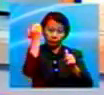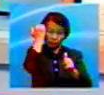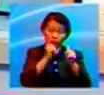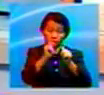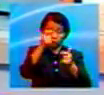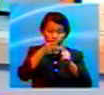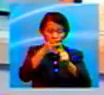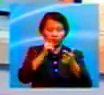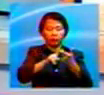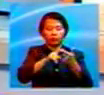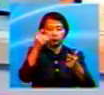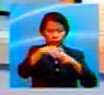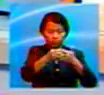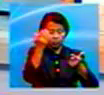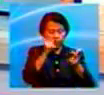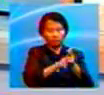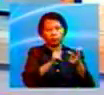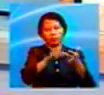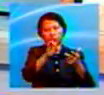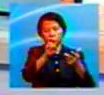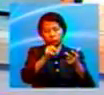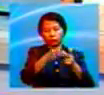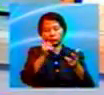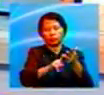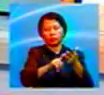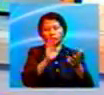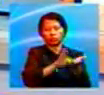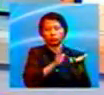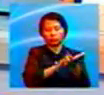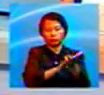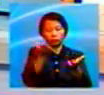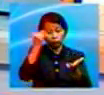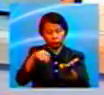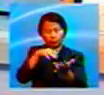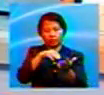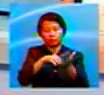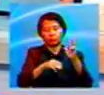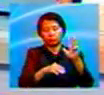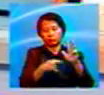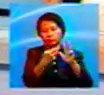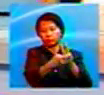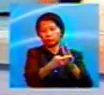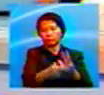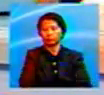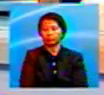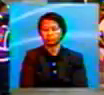Pulau Pinang, Firma Guaman, Dewan Undangan Negeri Pulau Pinang dan Sekolah St. Xavier Institution.